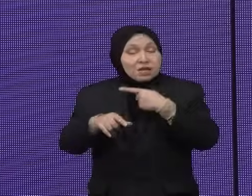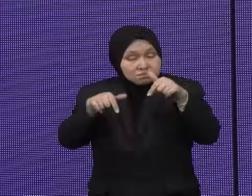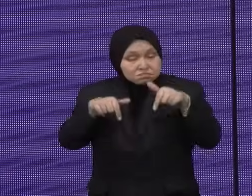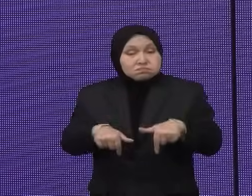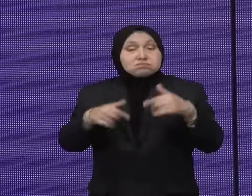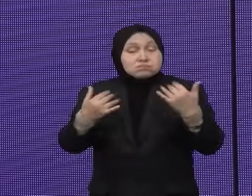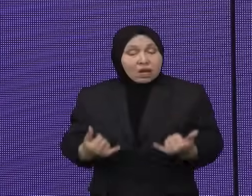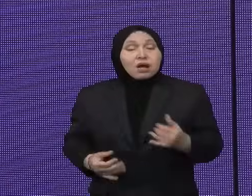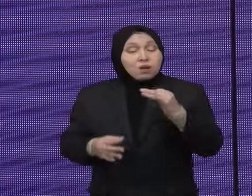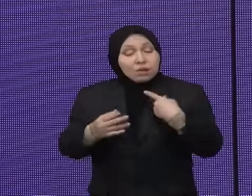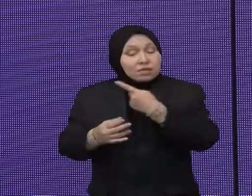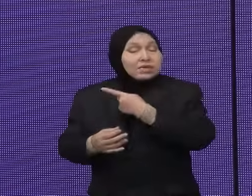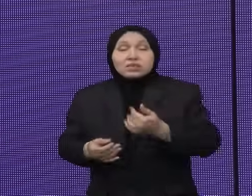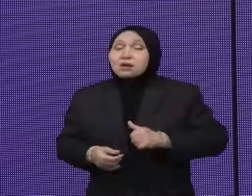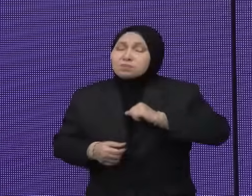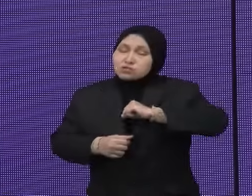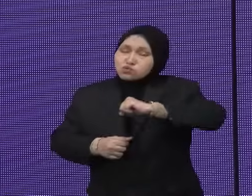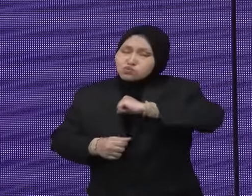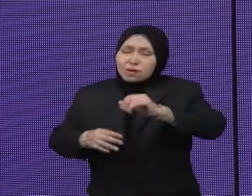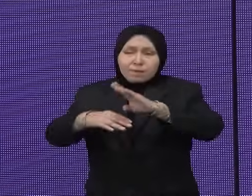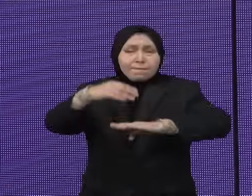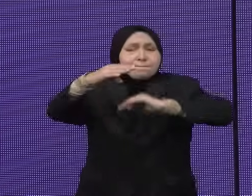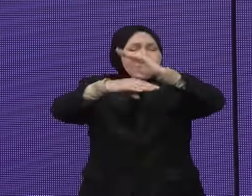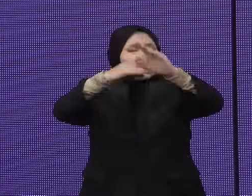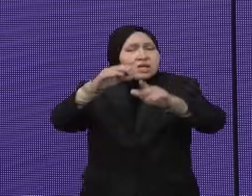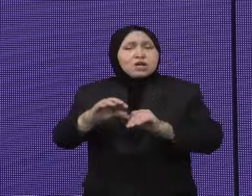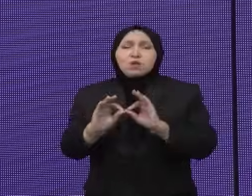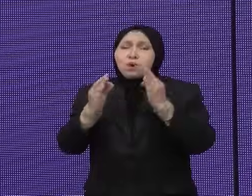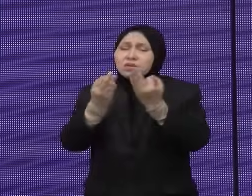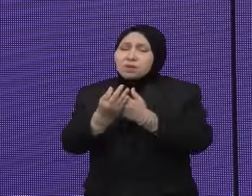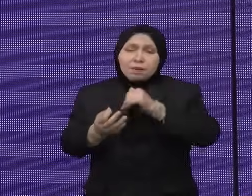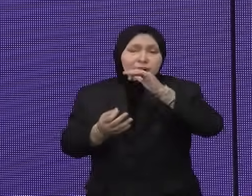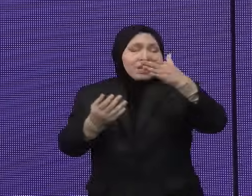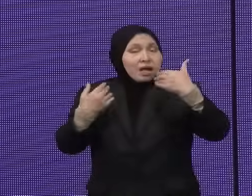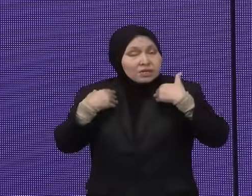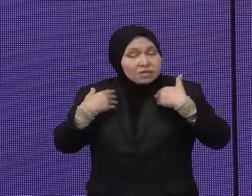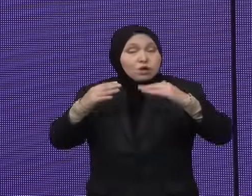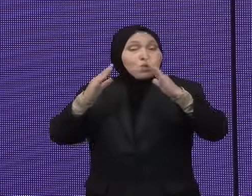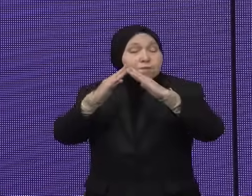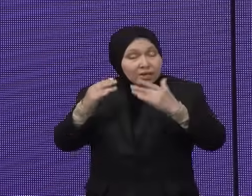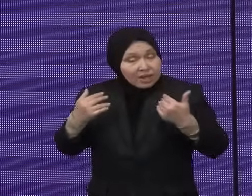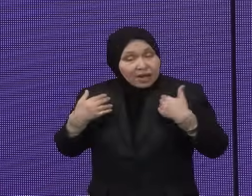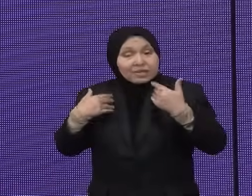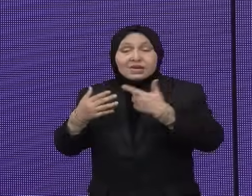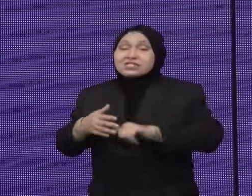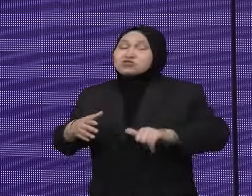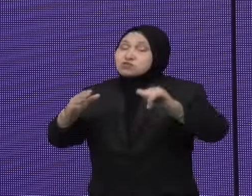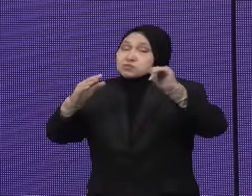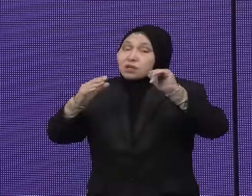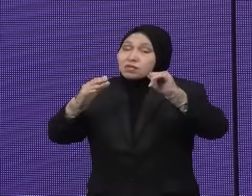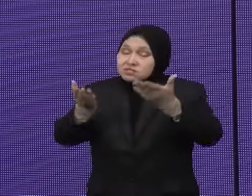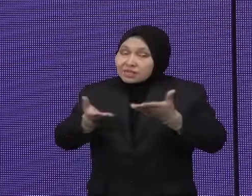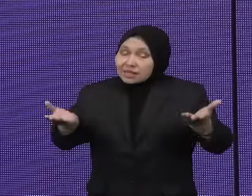Ya, kalau katakan kita berjuang membina keluarga, ibu-ibu yang berada di rumah, ya, yang berada di studio, kita kena